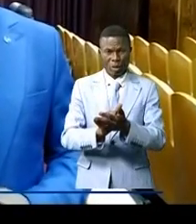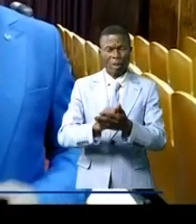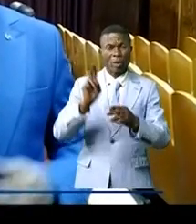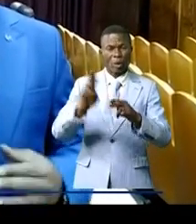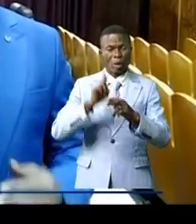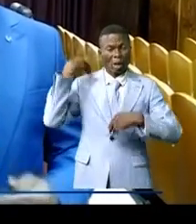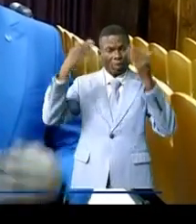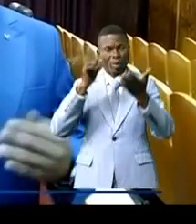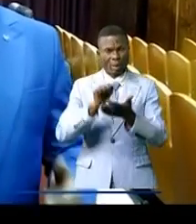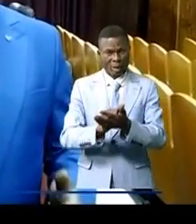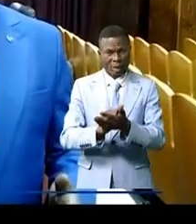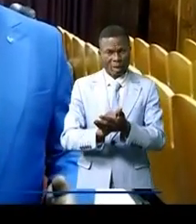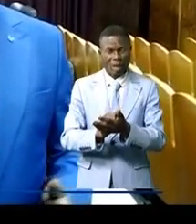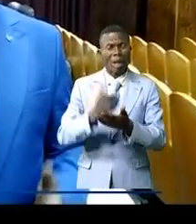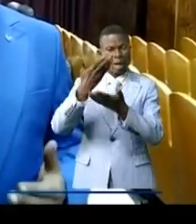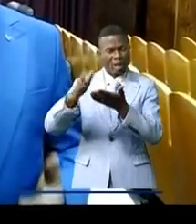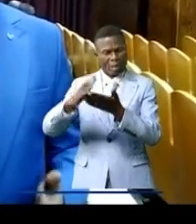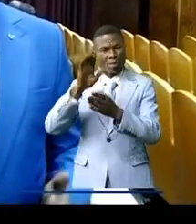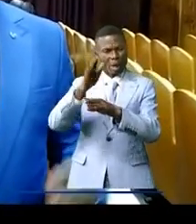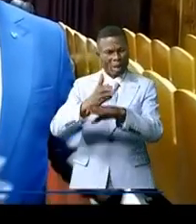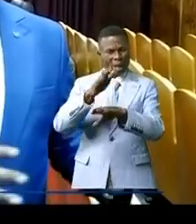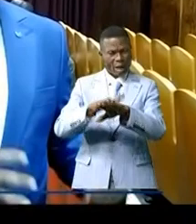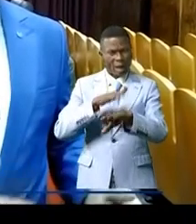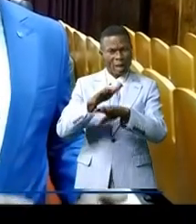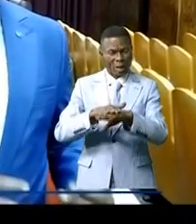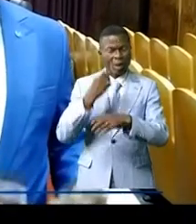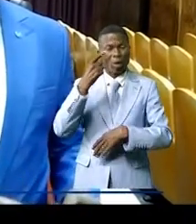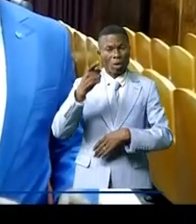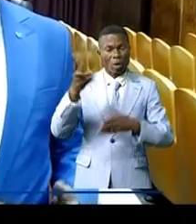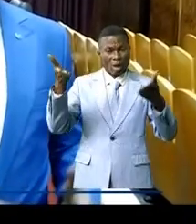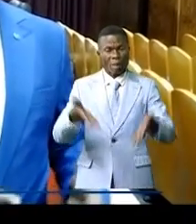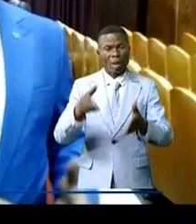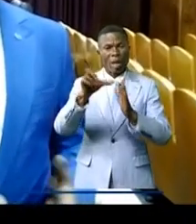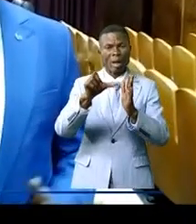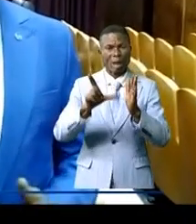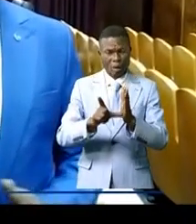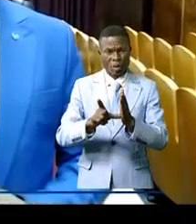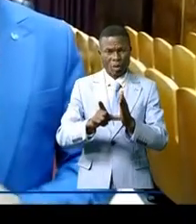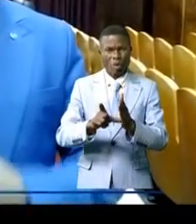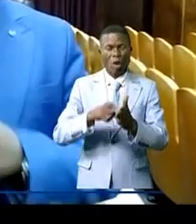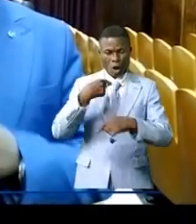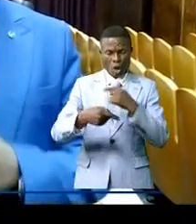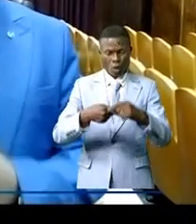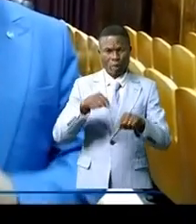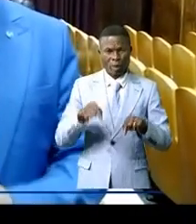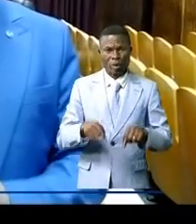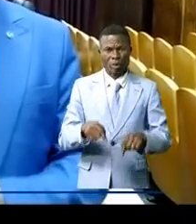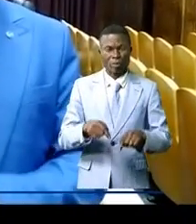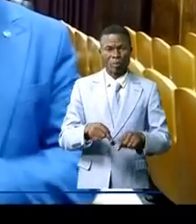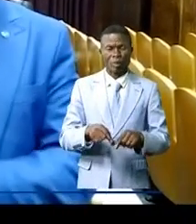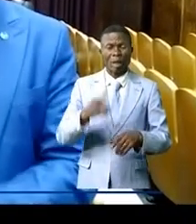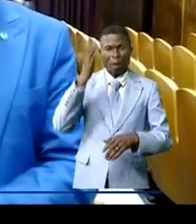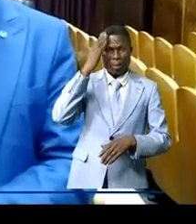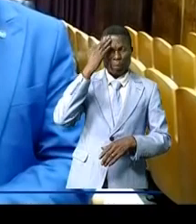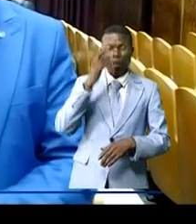parité peut prendre des étapes. Nous considérons que la présente loi électorale qui est en vigueur a tenu compte